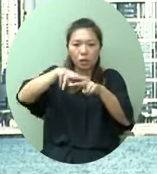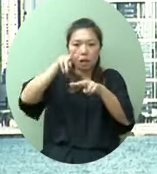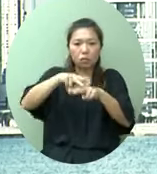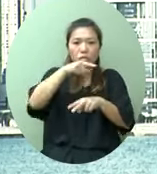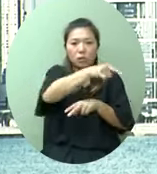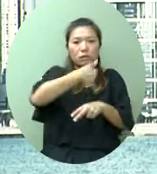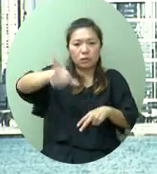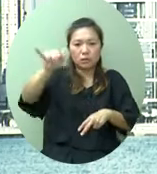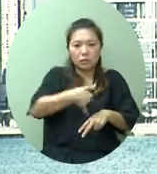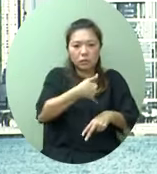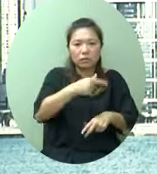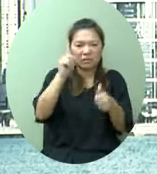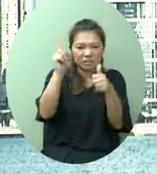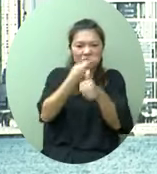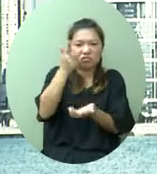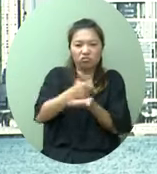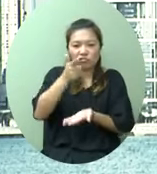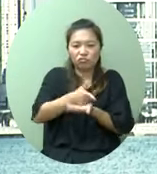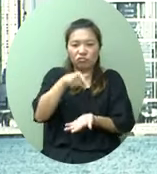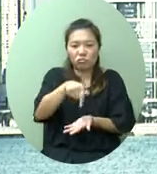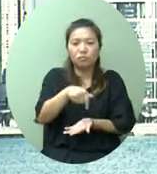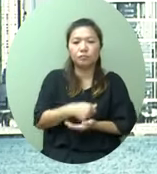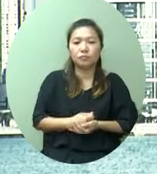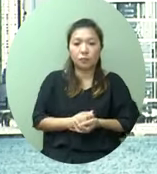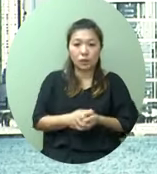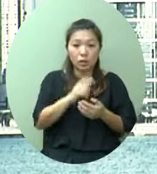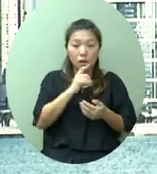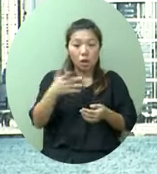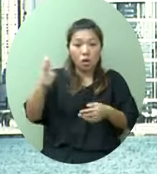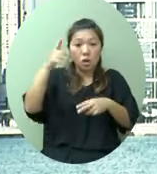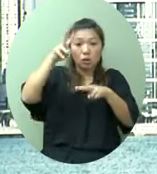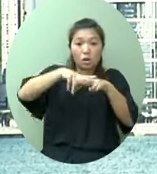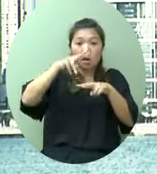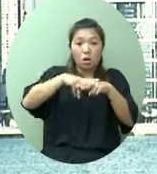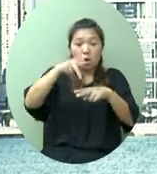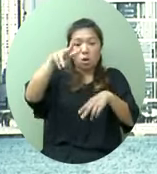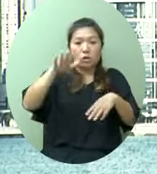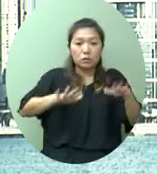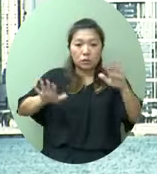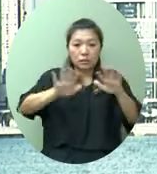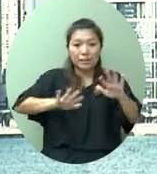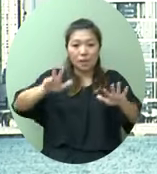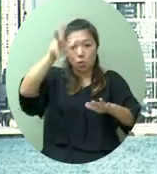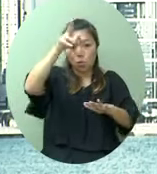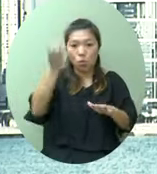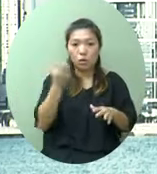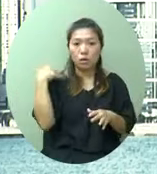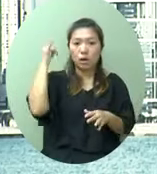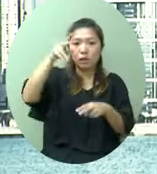關。早前政務司司長已經是率團去深圳開了首次的對接會議，我也很感